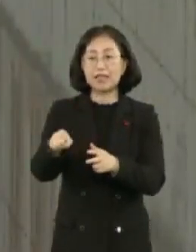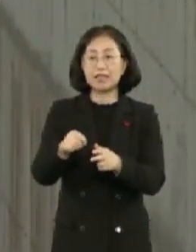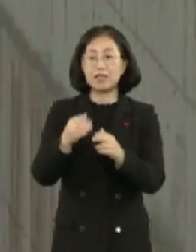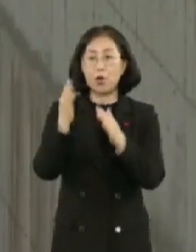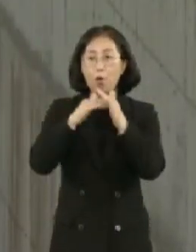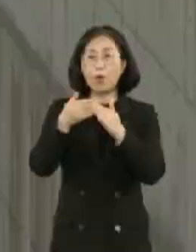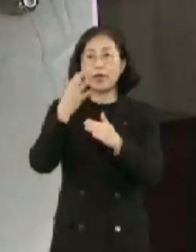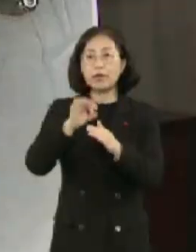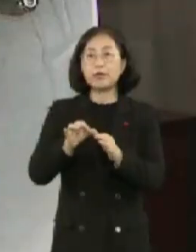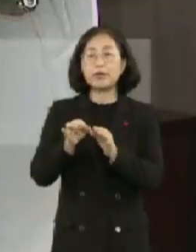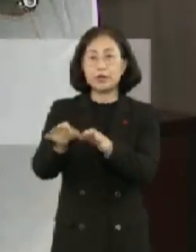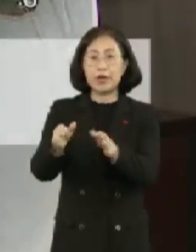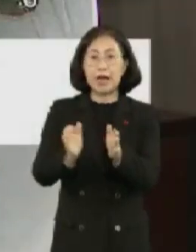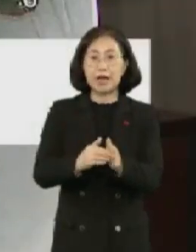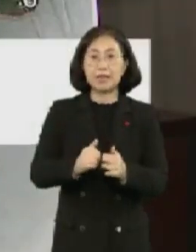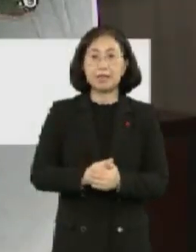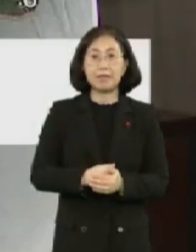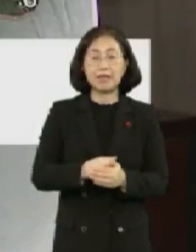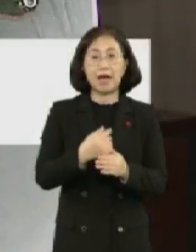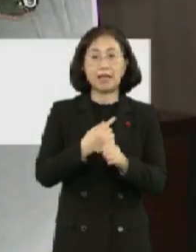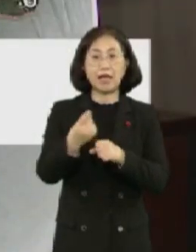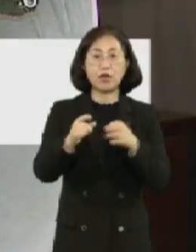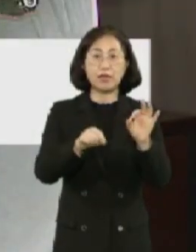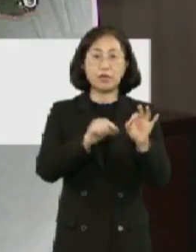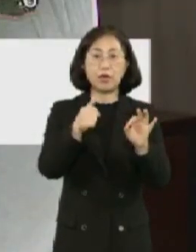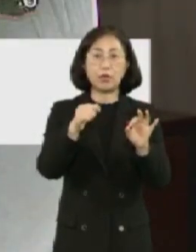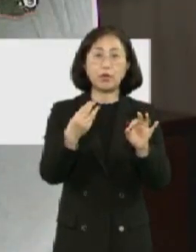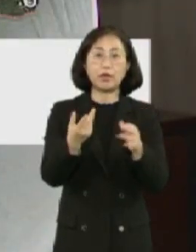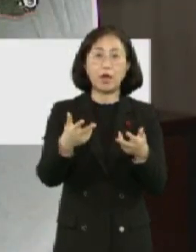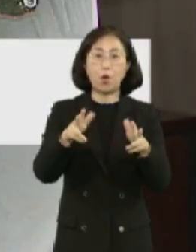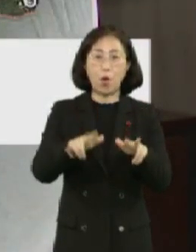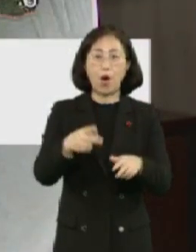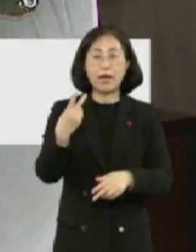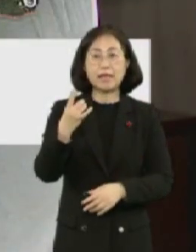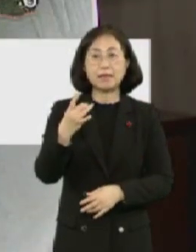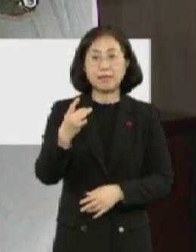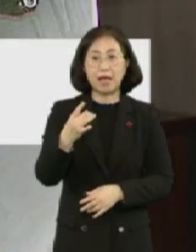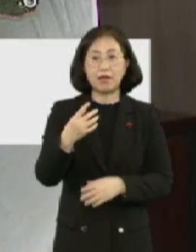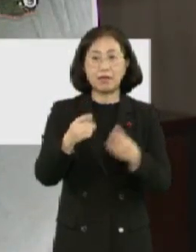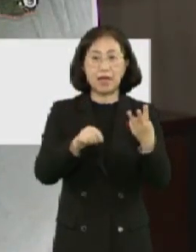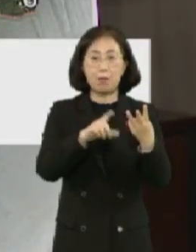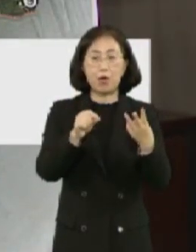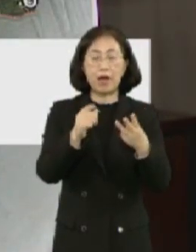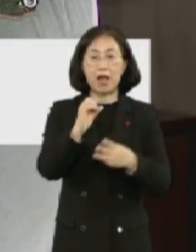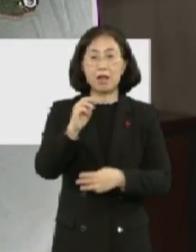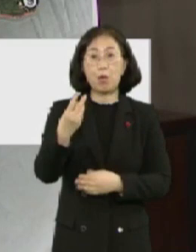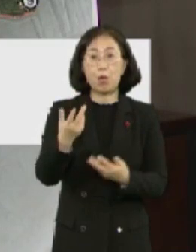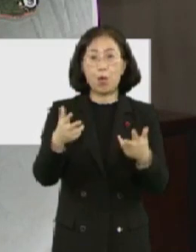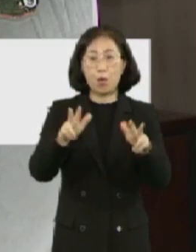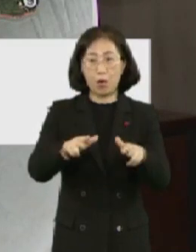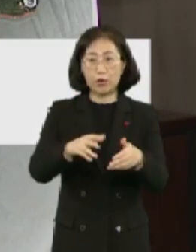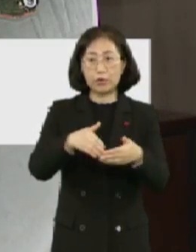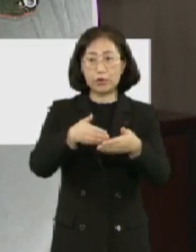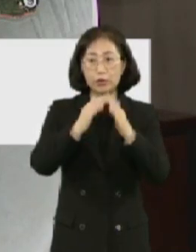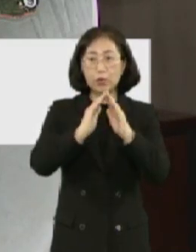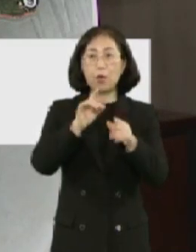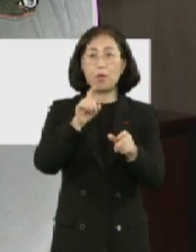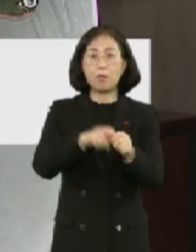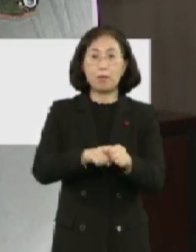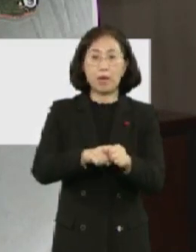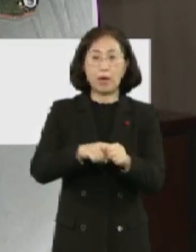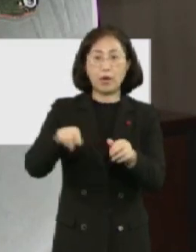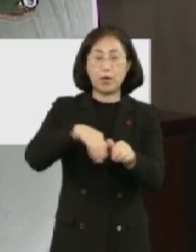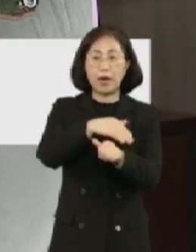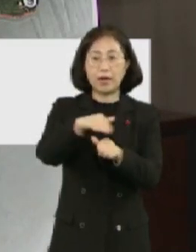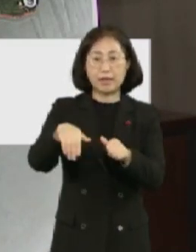10월에 노태공원, 24년 3월에 일본공원 준공을 목표로 하고 있습니다. 공원에는 생태